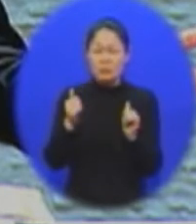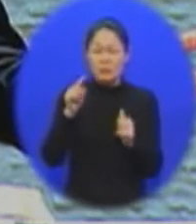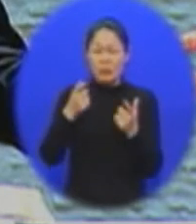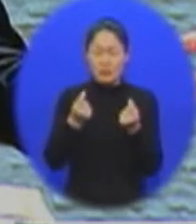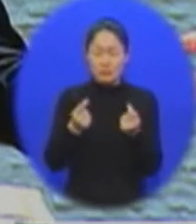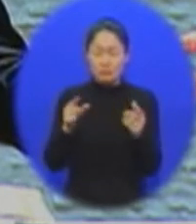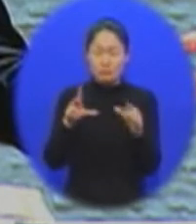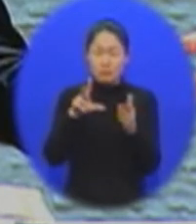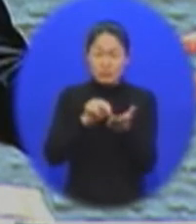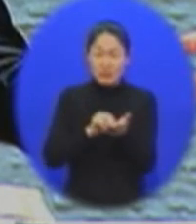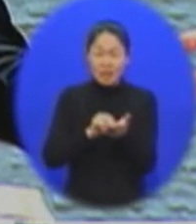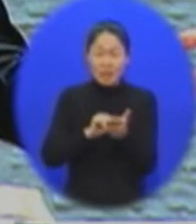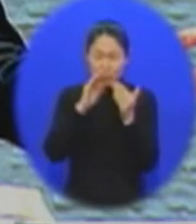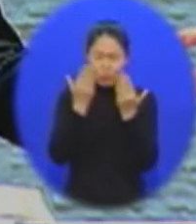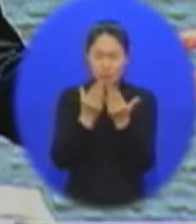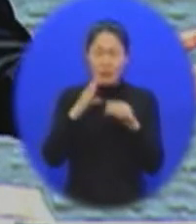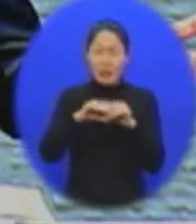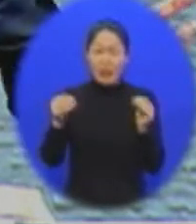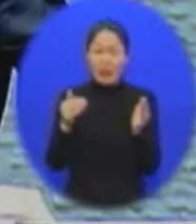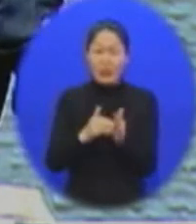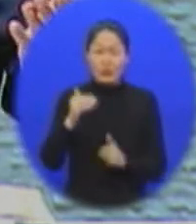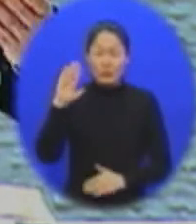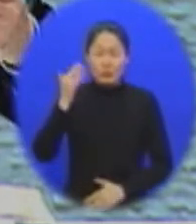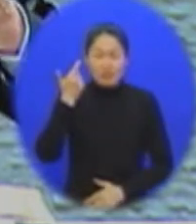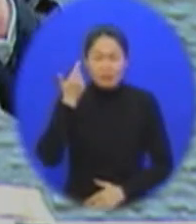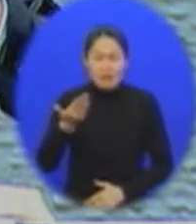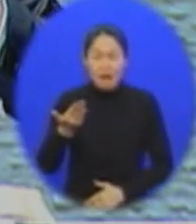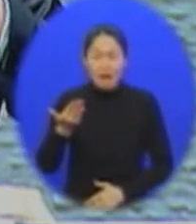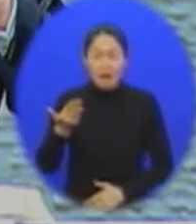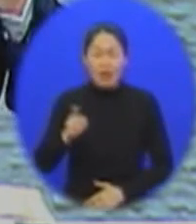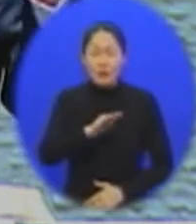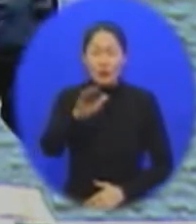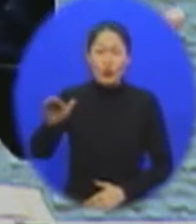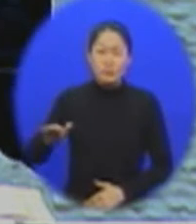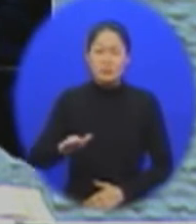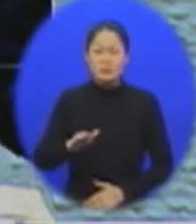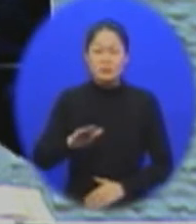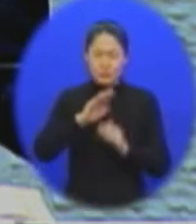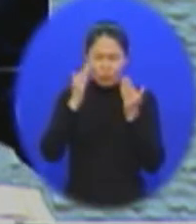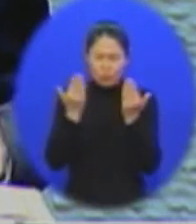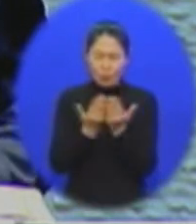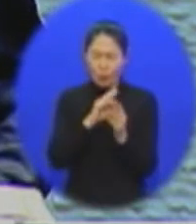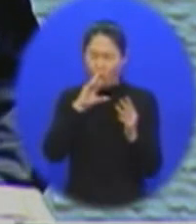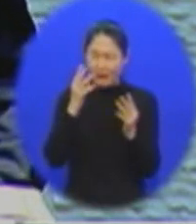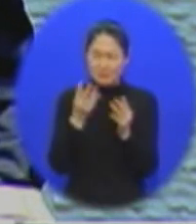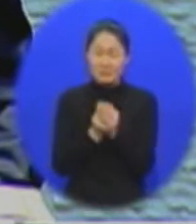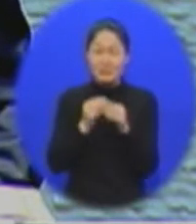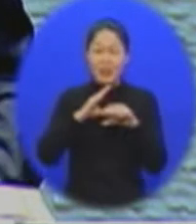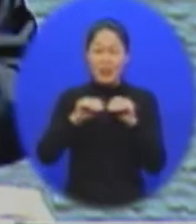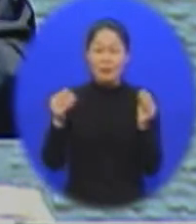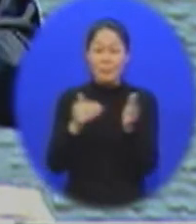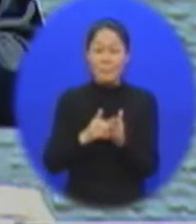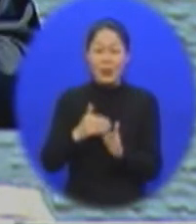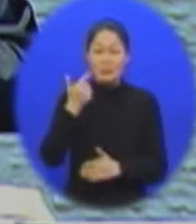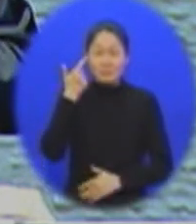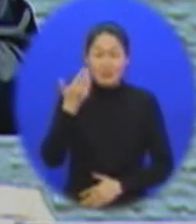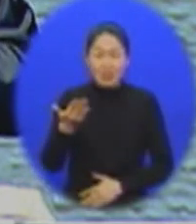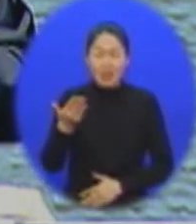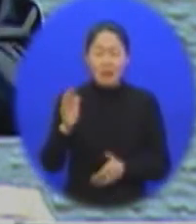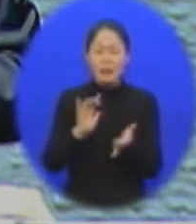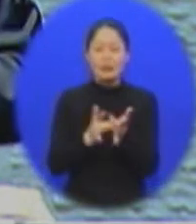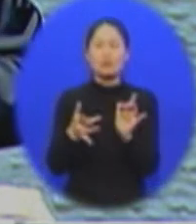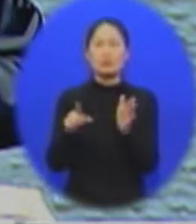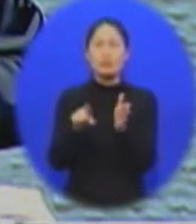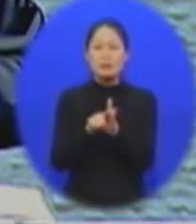길이 된겁니까 여러분은 그 점에 대해서 이제는 완전히 해결 보셨나요 예수를 믿고 도